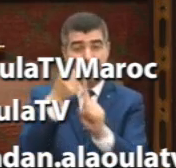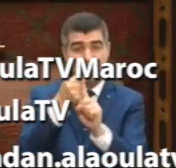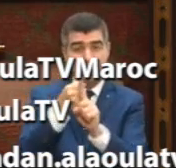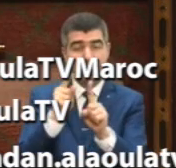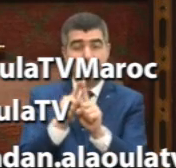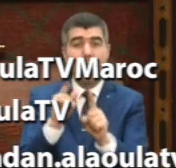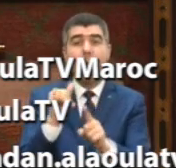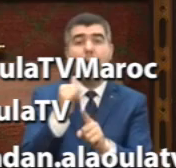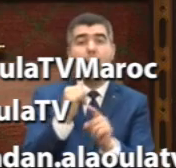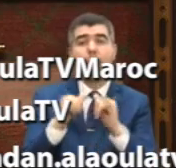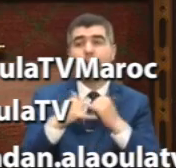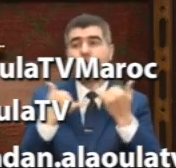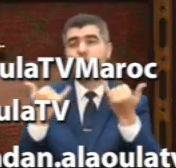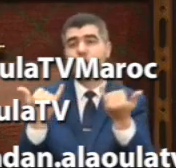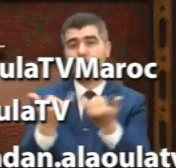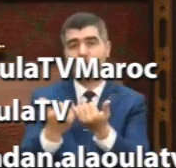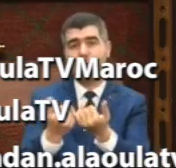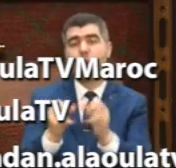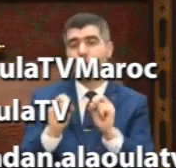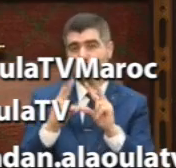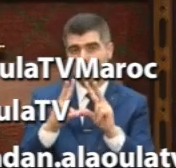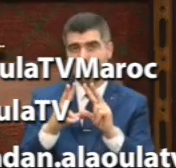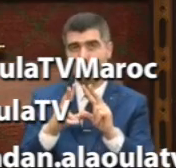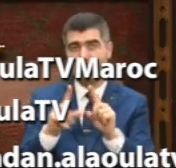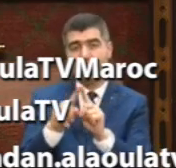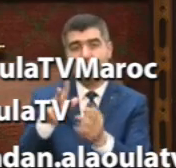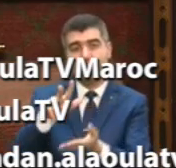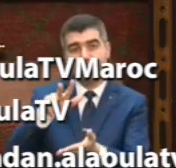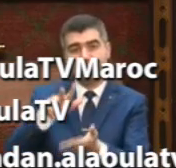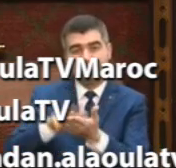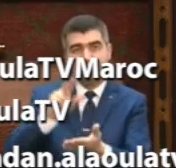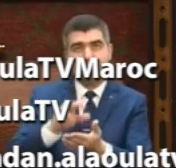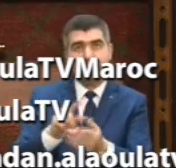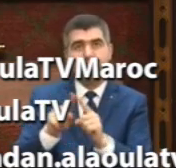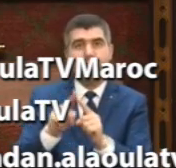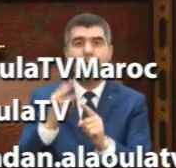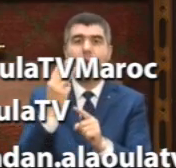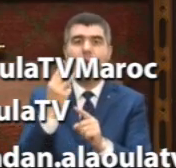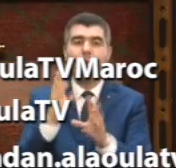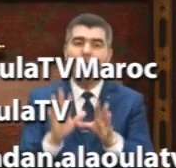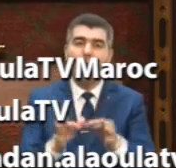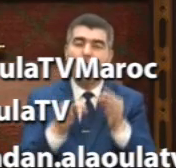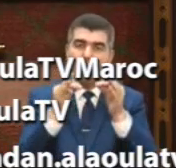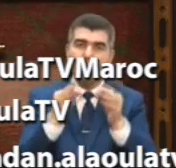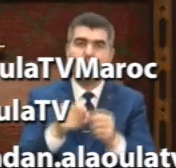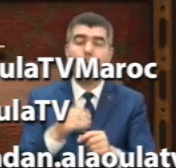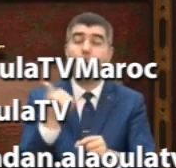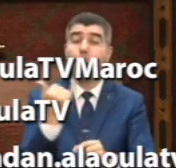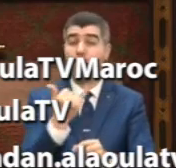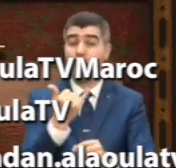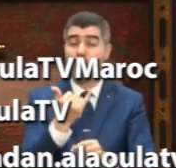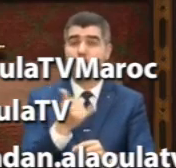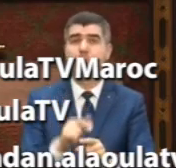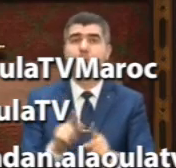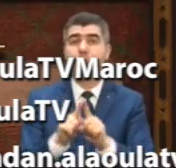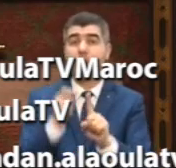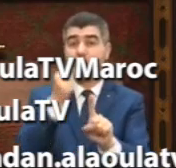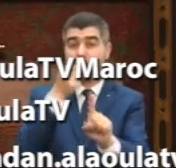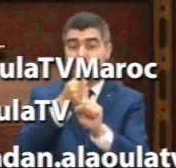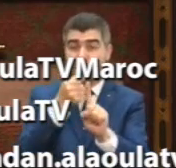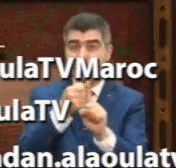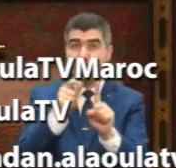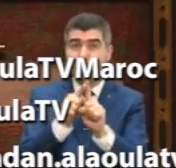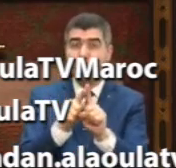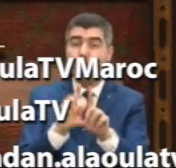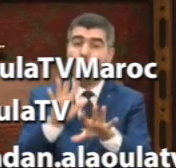أيضا أكدت على هذا المنطلق، هو ما تم اعتماده هو ثلاث نقاط أساسية، أنه من الضروري أن الجهود تمشي في استثمار